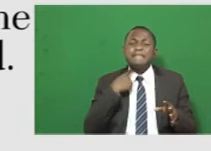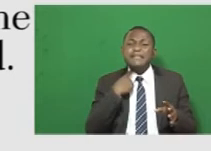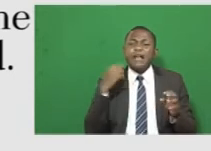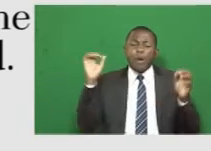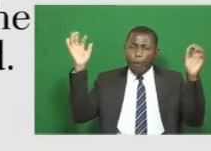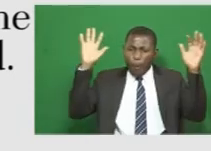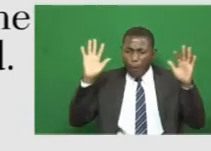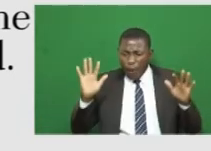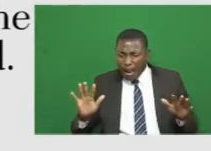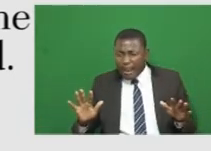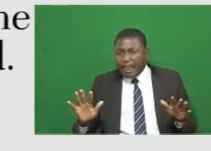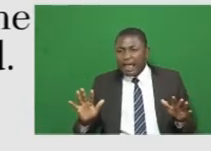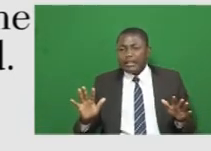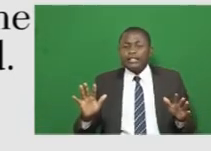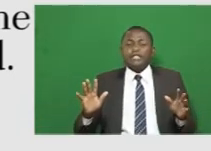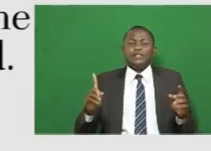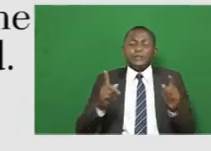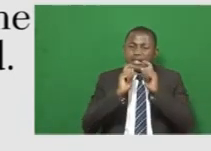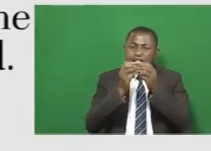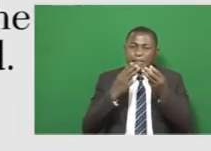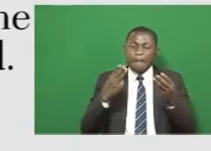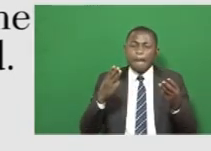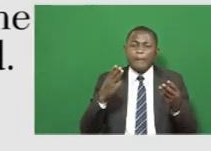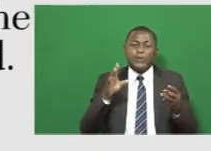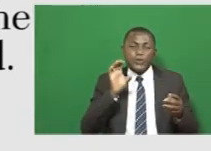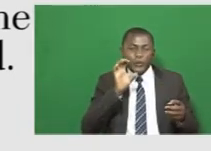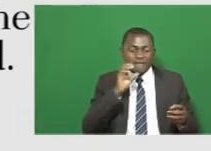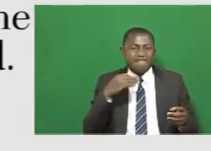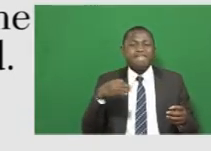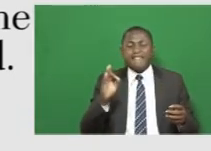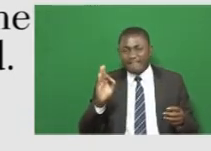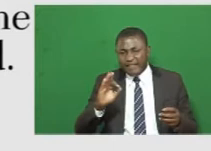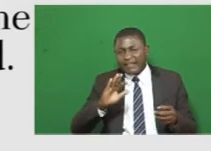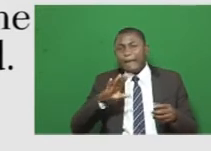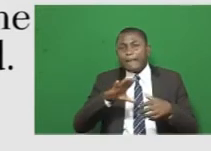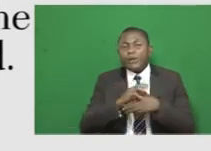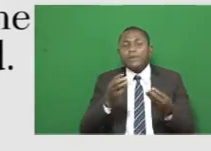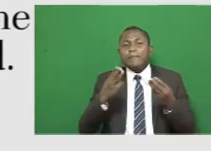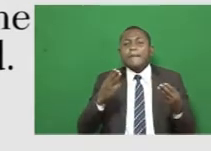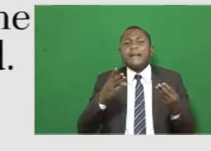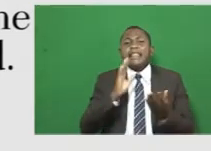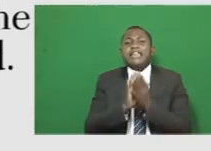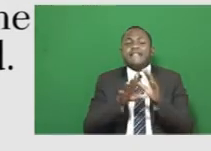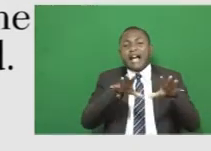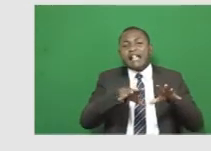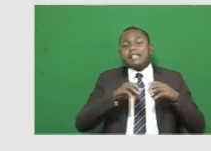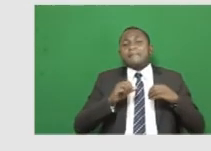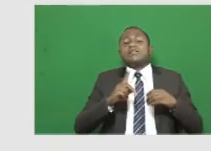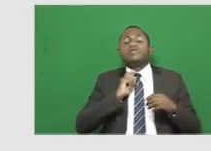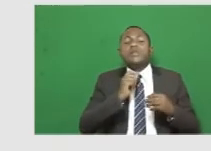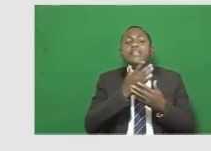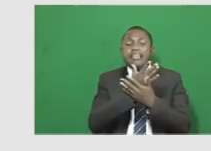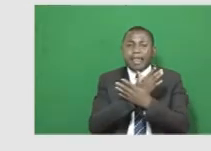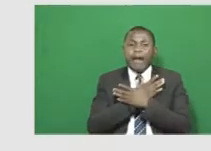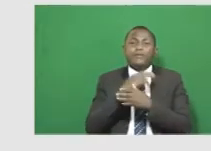kose kwokusarurama. Mm-hmm. Kune vanorashika. Right. Nekuti havana kugamuchira rudo rwezvokwadi. Mm-hmm. Kuti vaponeswe. Mm-hmm.